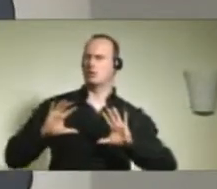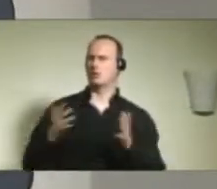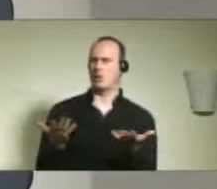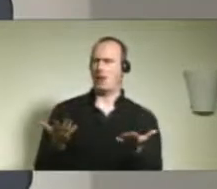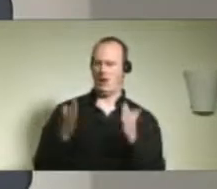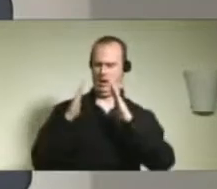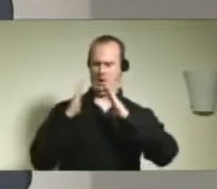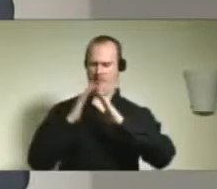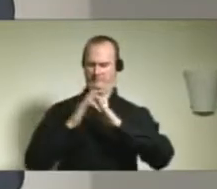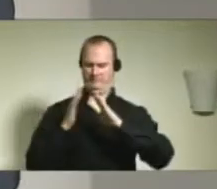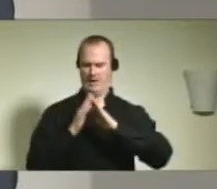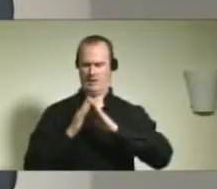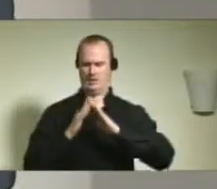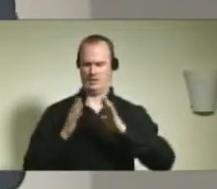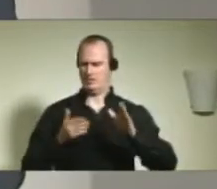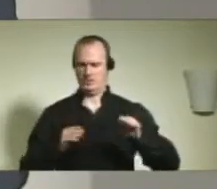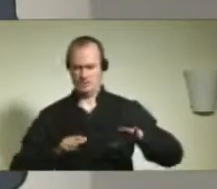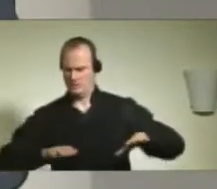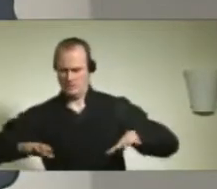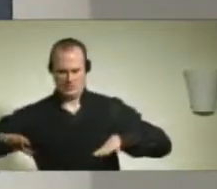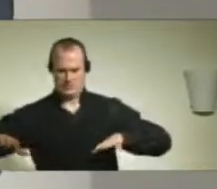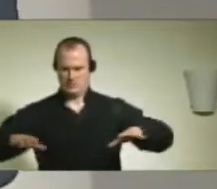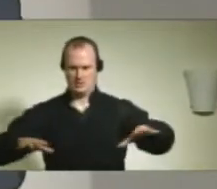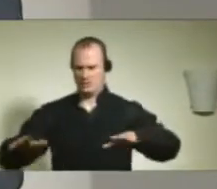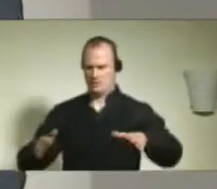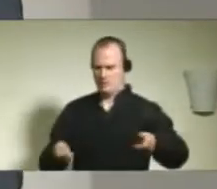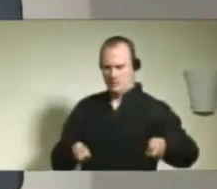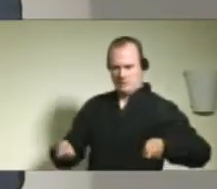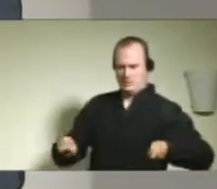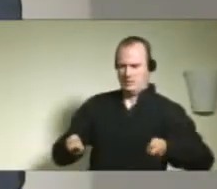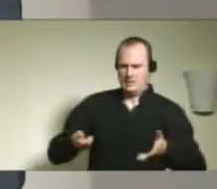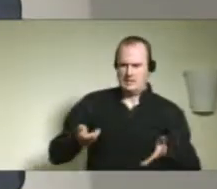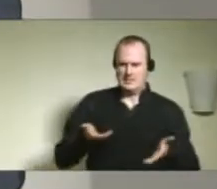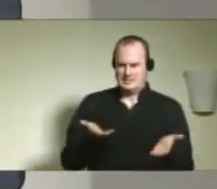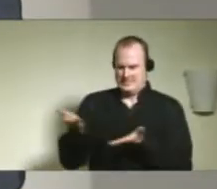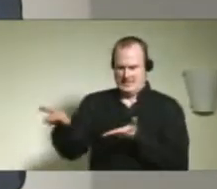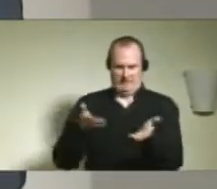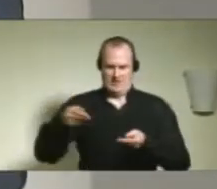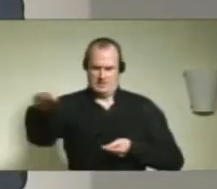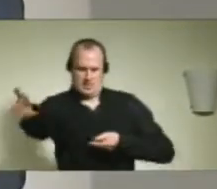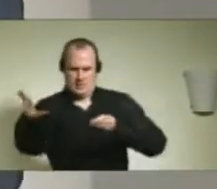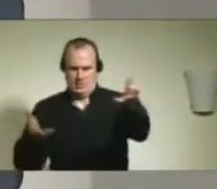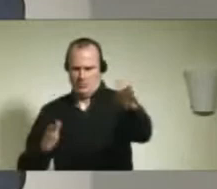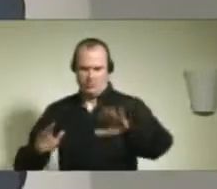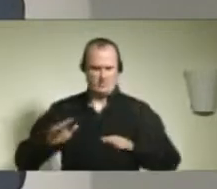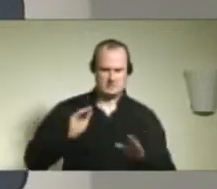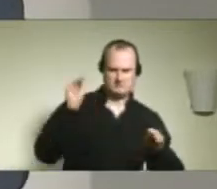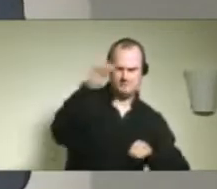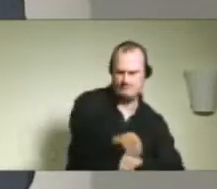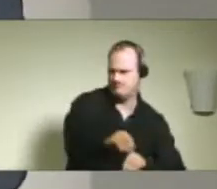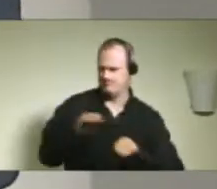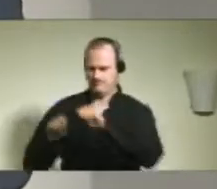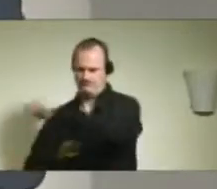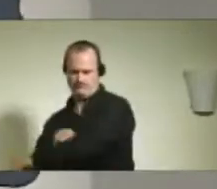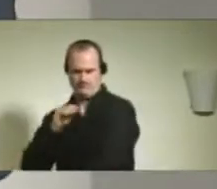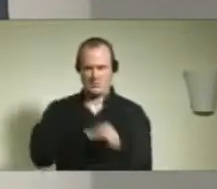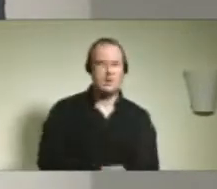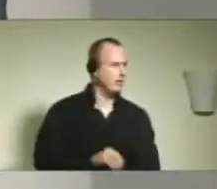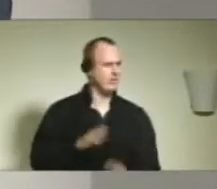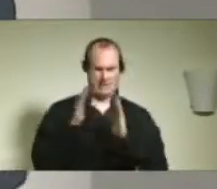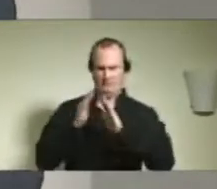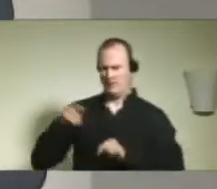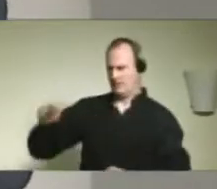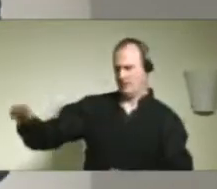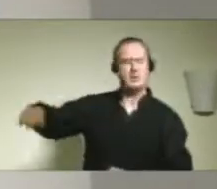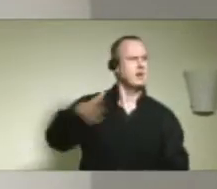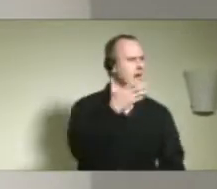la municipalité. Donc, les municipalités veulent être consultées. Et nécessairement, c'est ce qu'on a, on